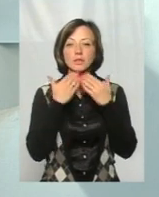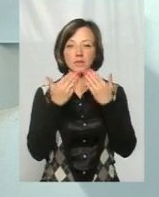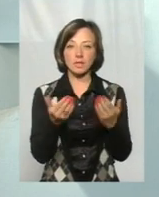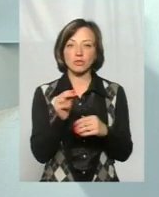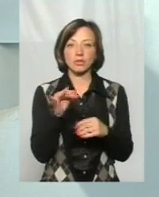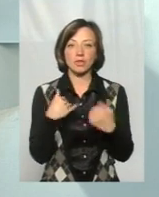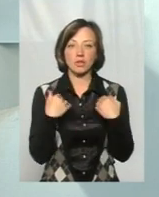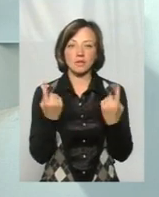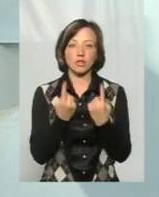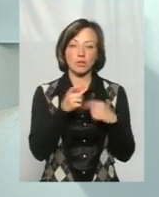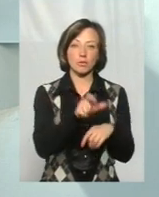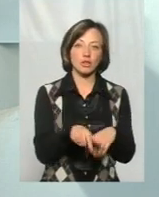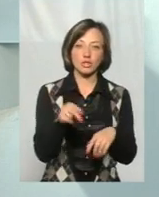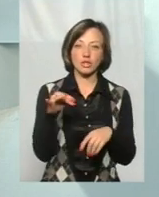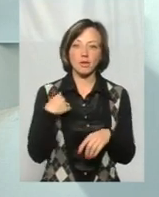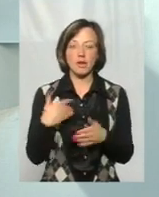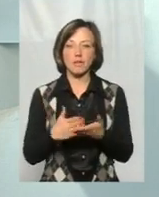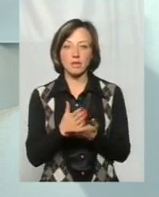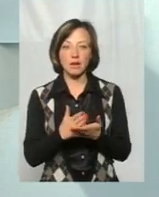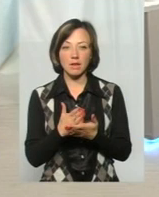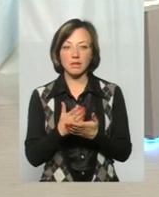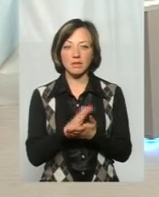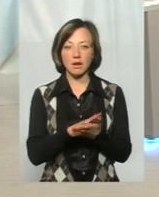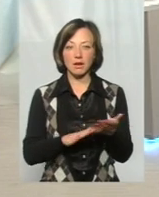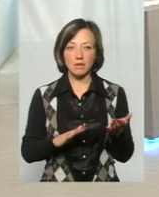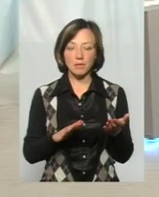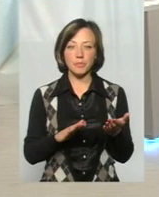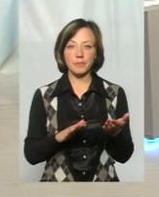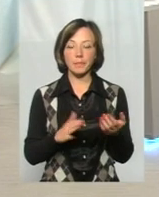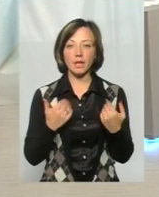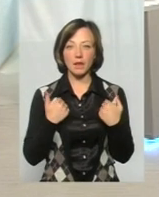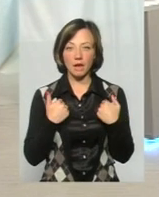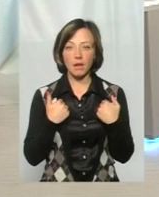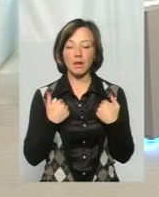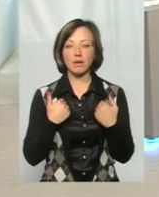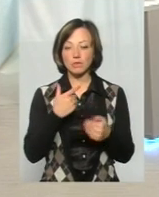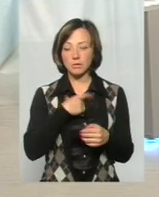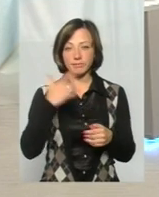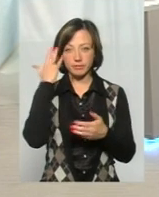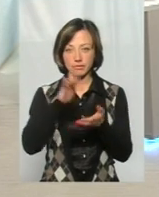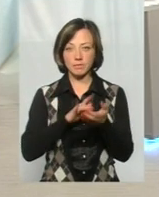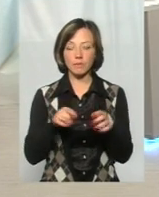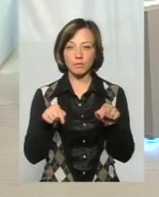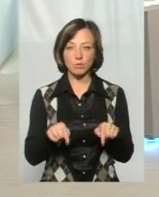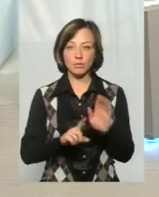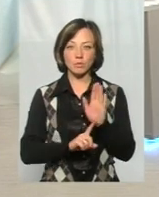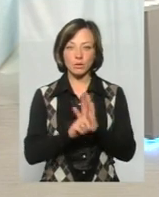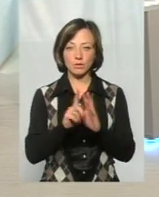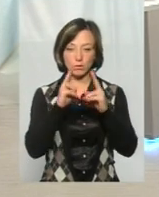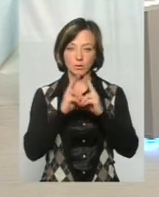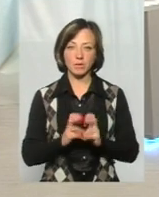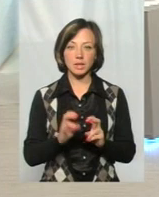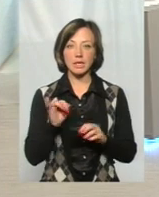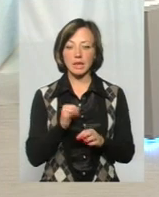чи я звичайний громадянин, чи я ветеран, ну і так далі, і так далі. Я поставив собі за ціль хоча б в цьому спочатку